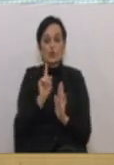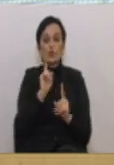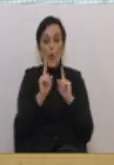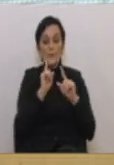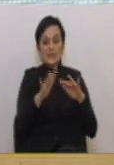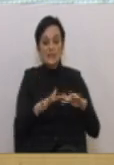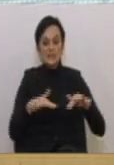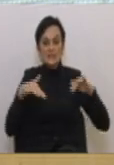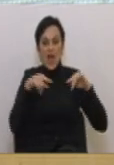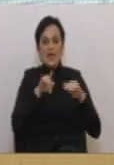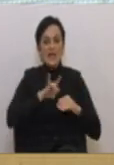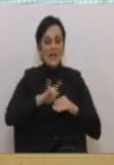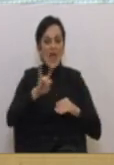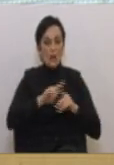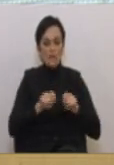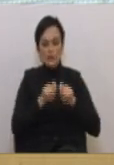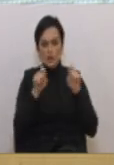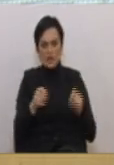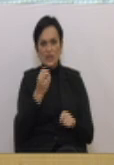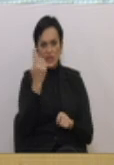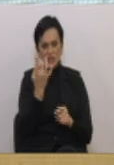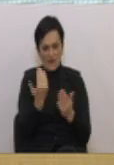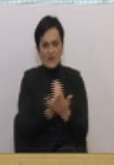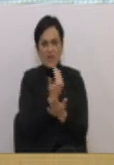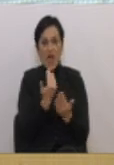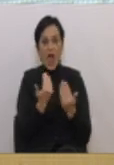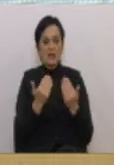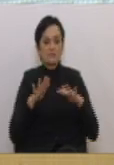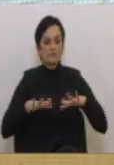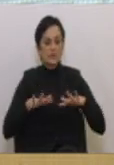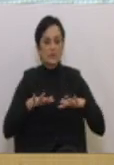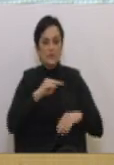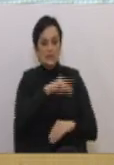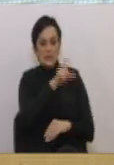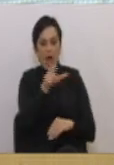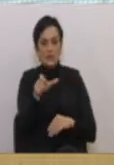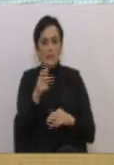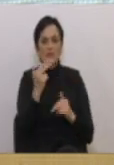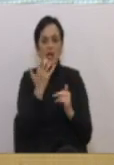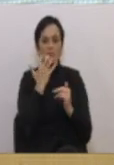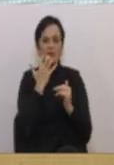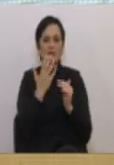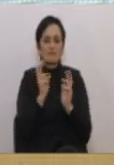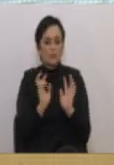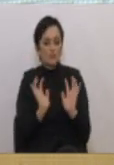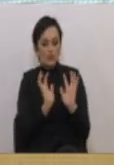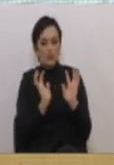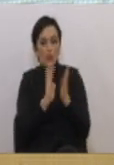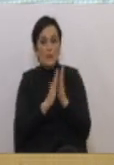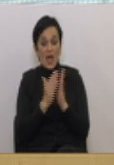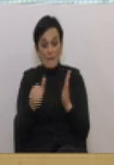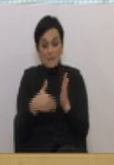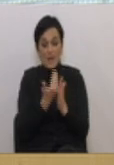საკრებულოებში ხელოვნურად შეგექმნათ კიდევ ახალი თანამდებობები, კიდევ უფრო სასათფურე პირობები შეგექმნათ ახლად